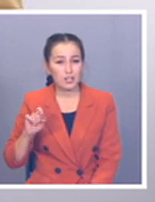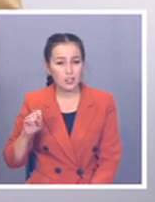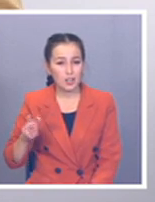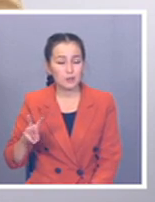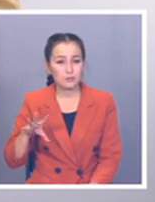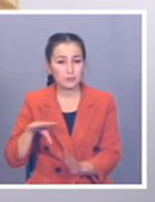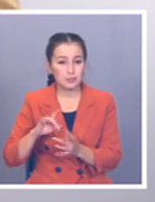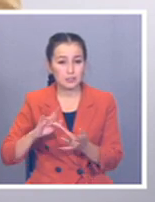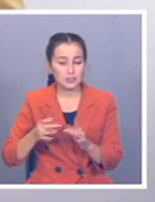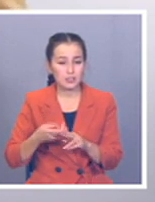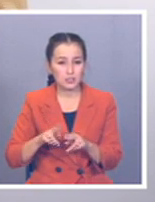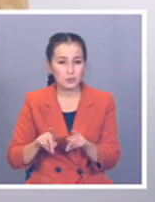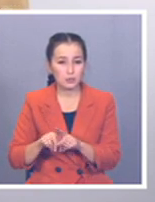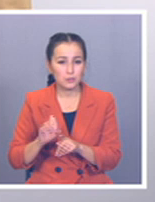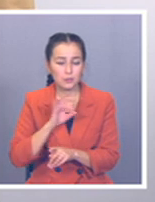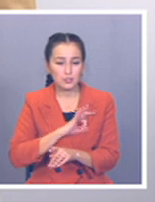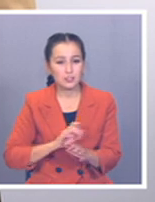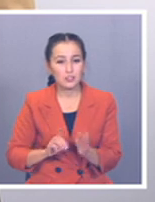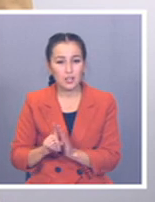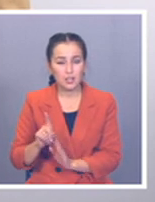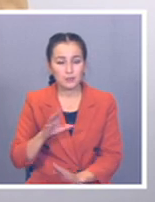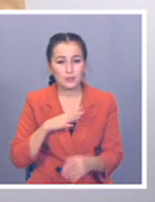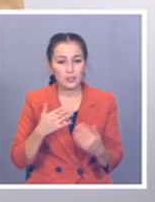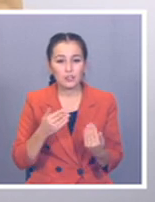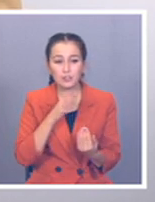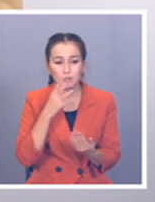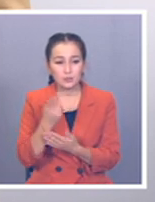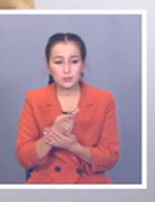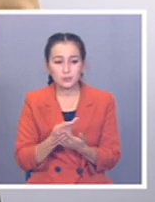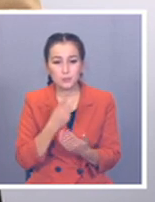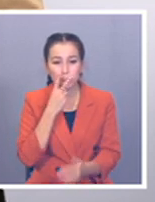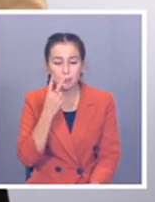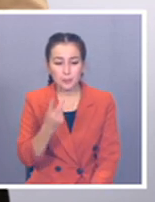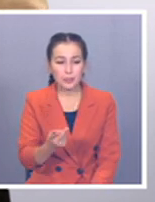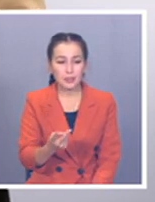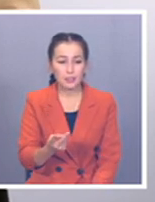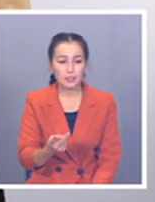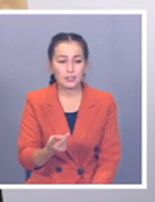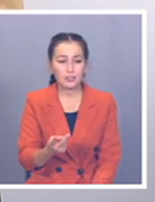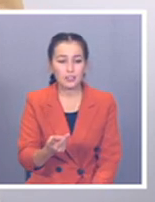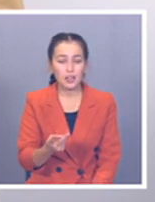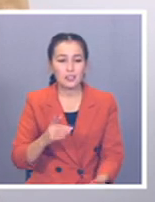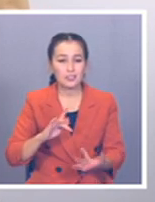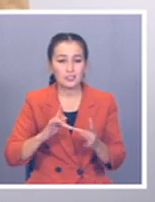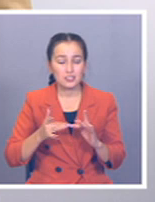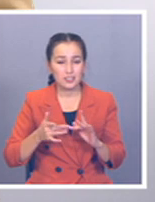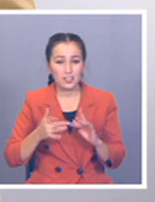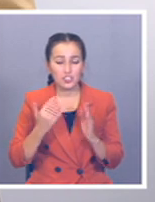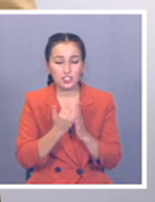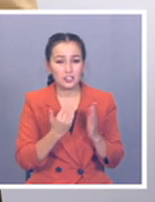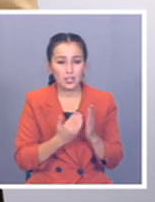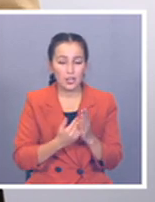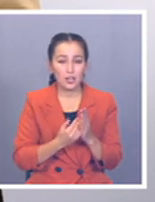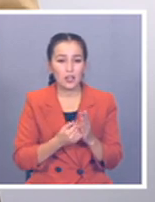бастаманы қолдарына алды. Қазіргі уақытта суретте көріп тұрғаныңыздай, әлеуметтік желілерде белгілі бір